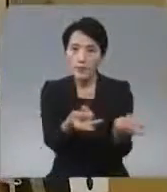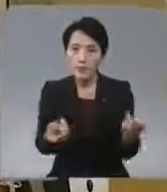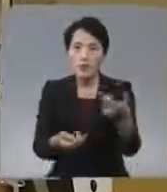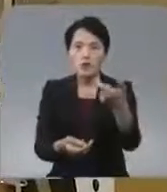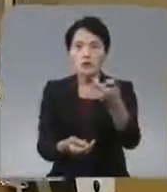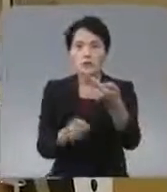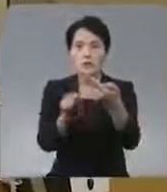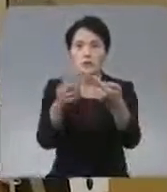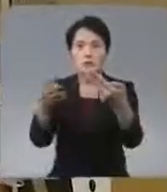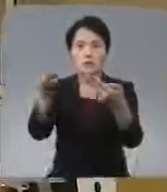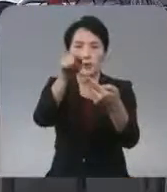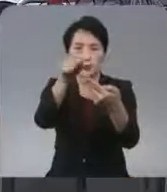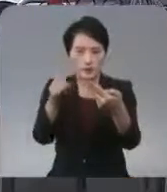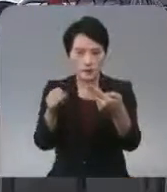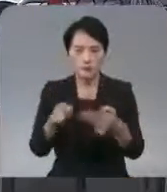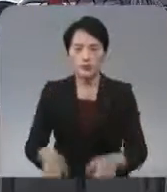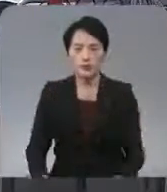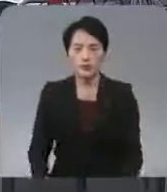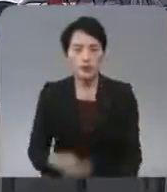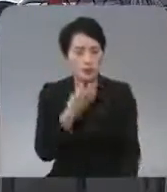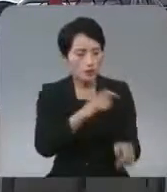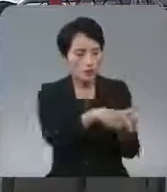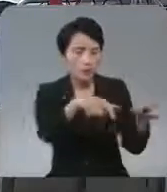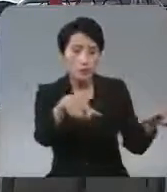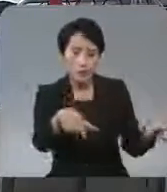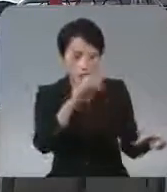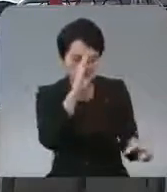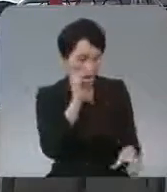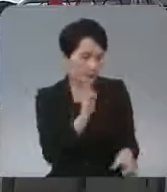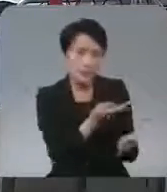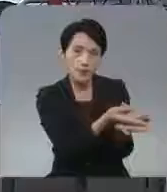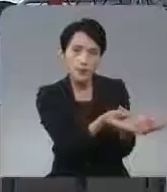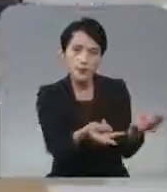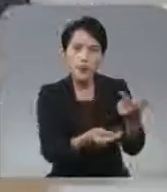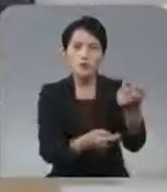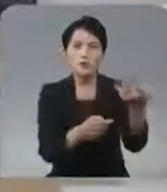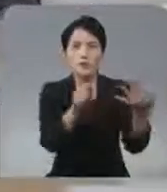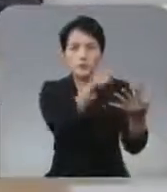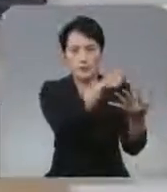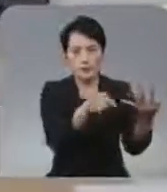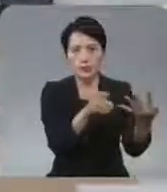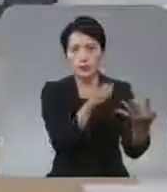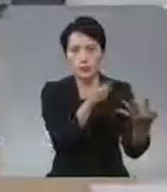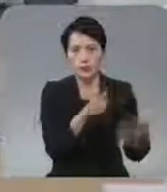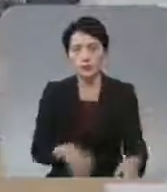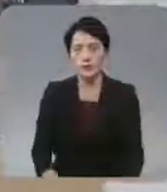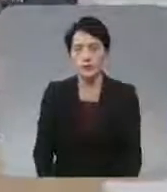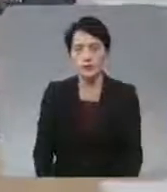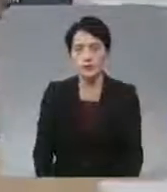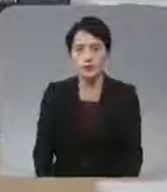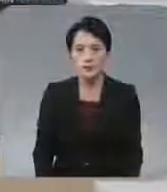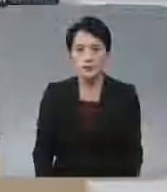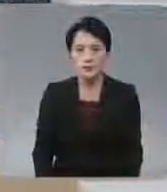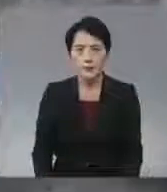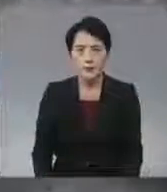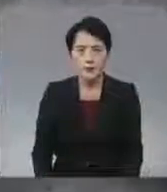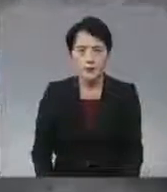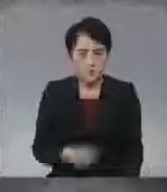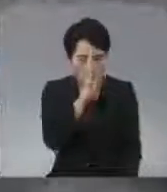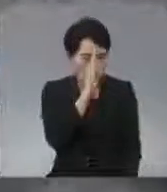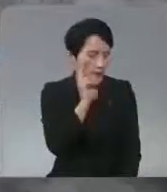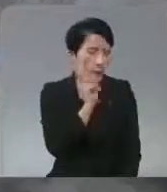の病床稼働率は62.3%で首都圏に絞って見ても64%に止まってい